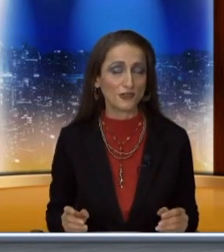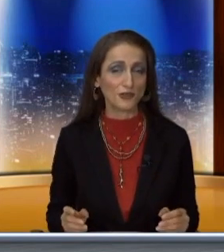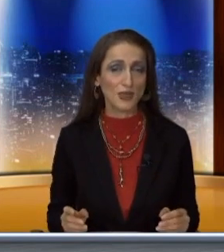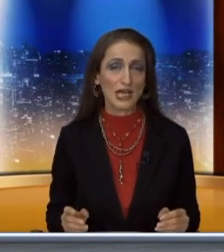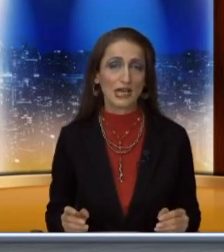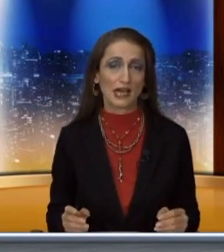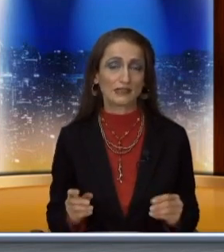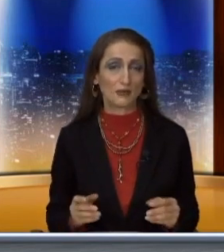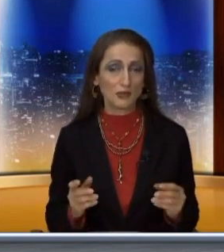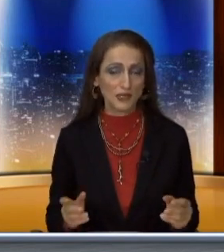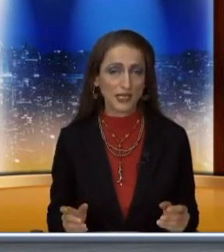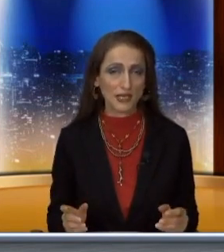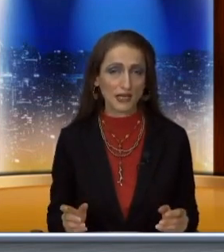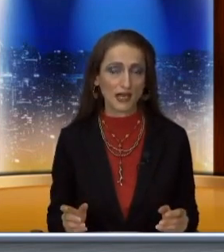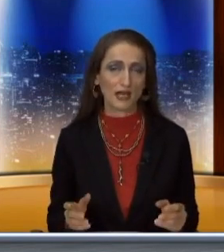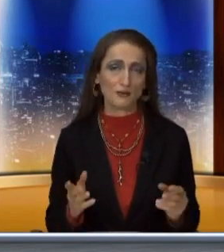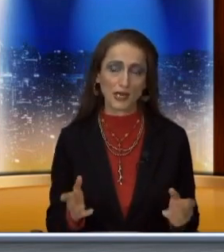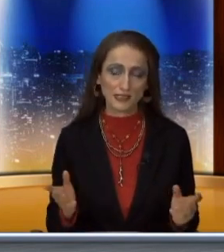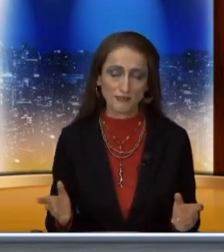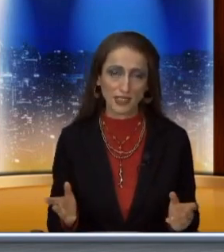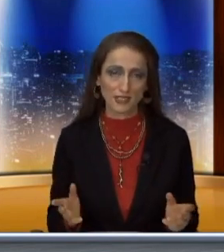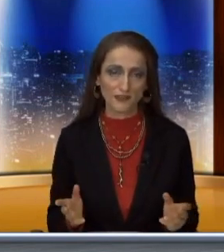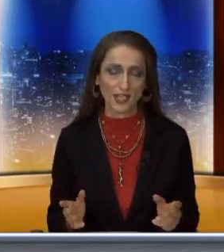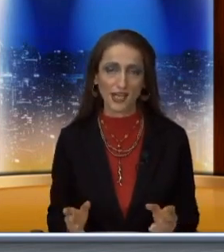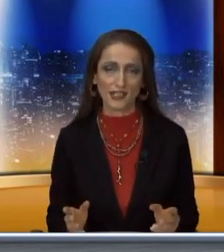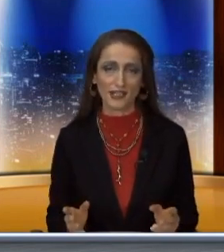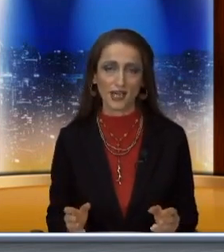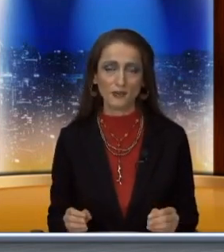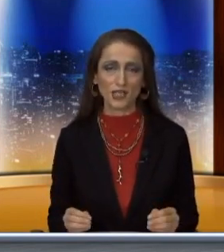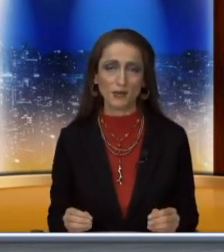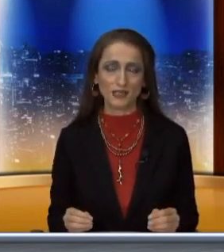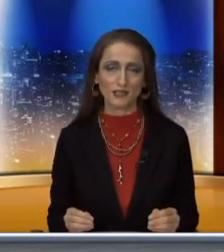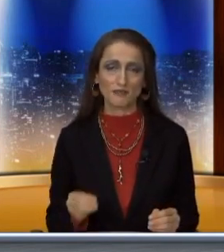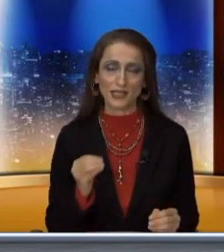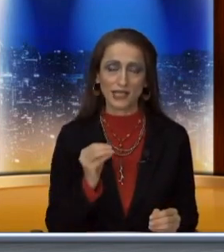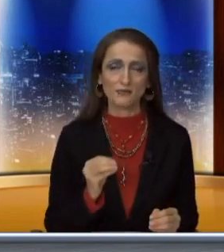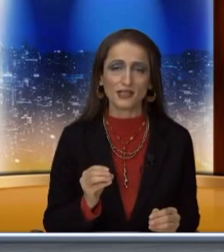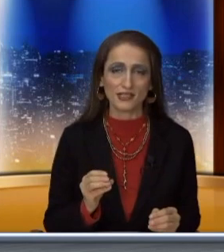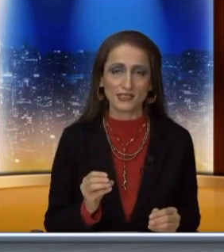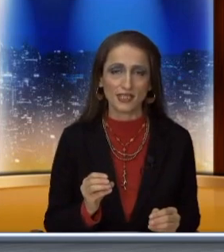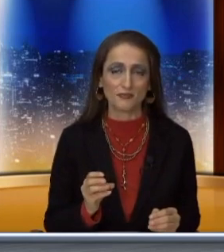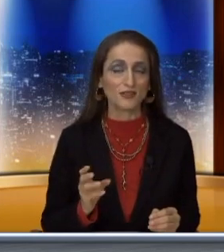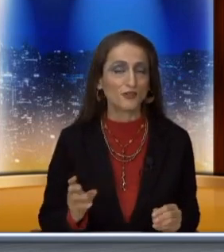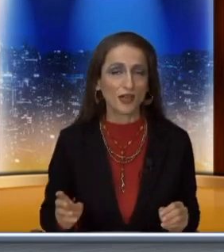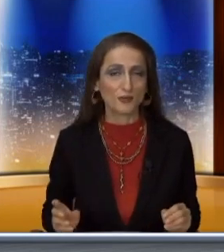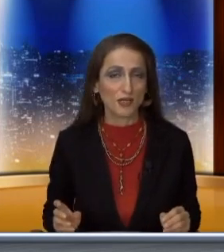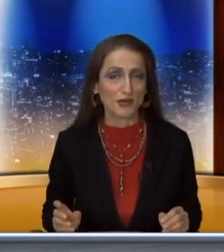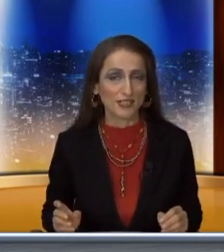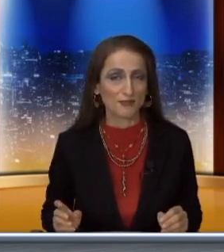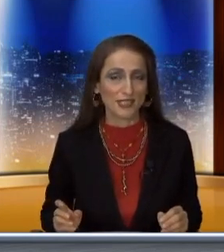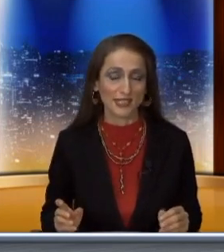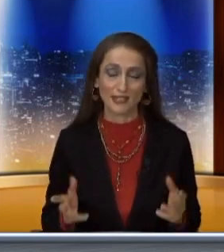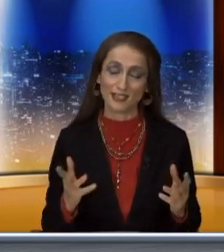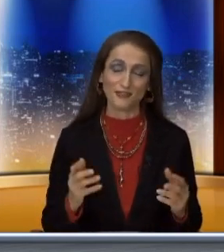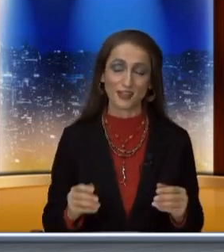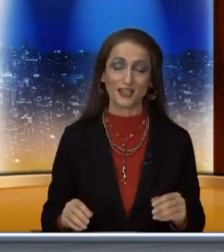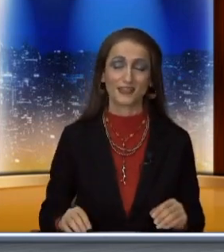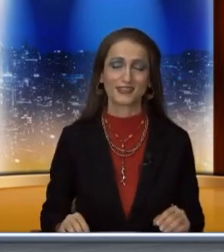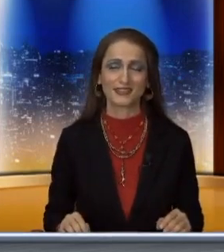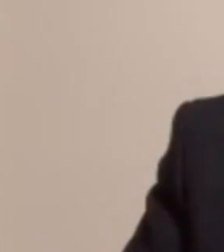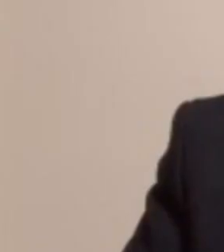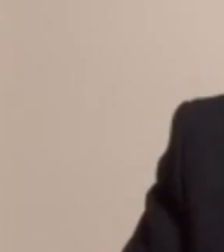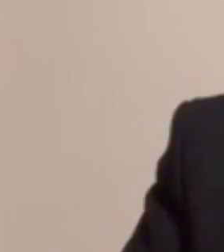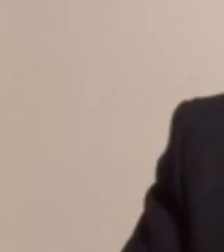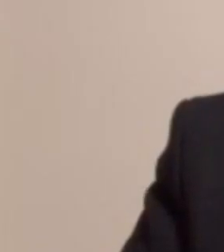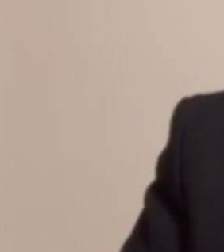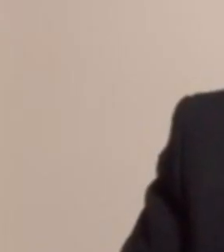عن قرب عن أبونا مارتن بني، فلهذا أبونا مارتن بكلمات قصيرة، من هو أبونا مارتن بني؟ اتفضل.